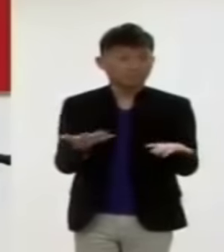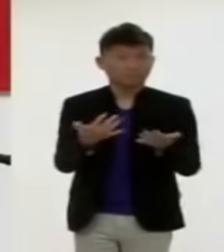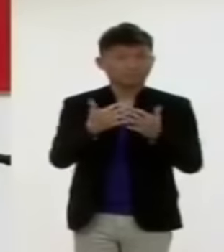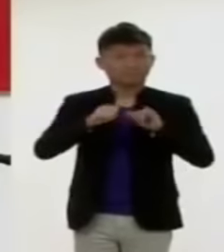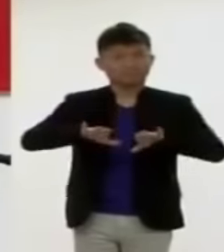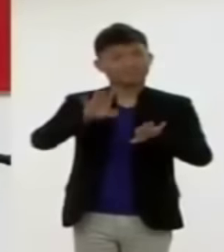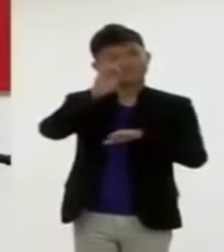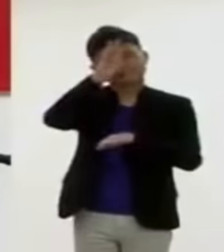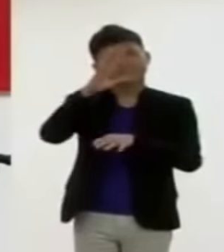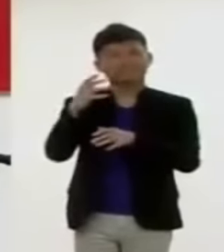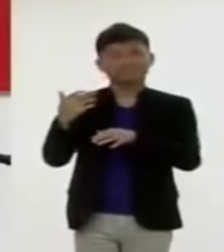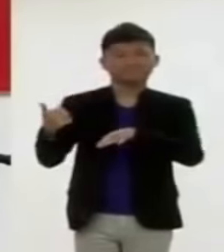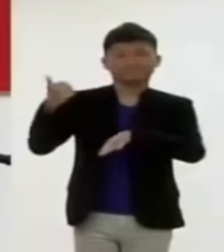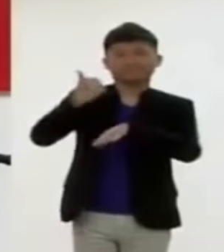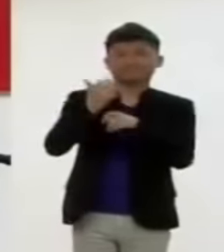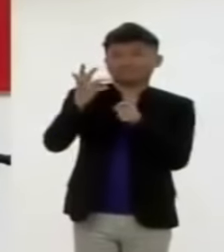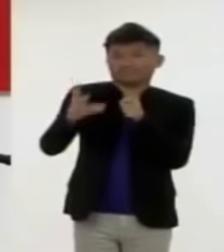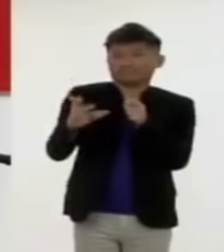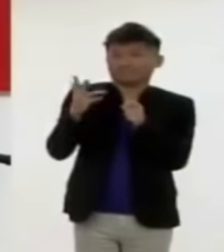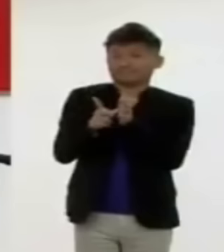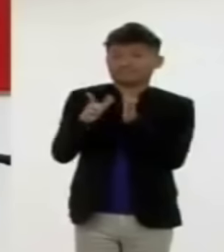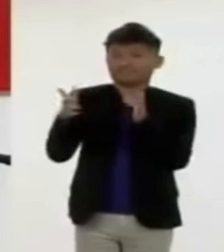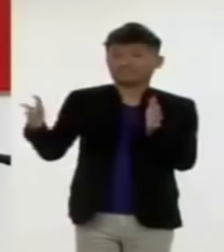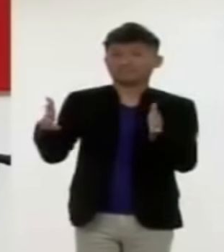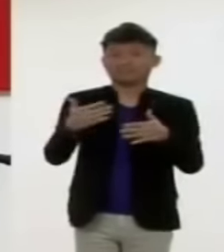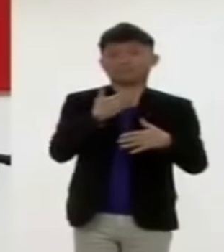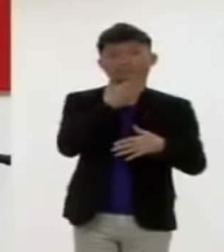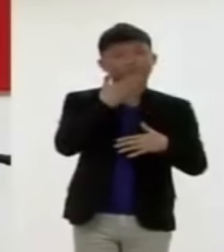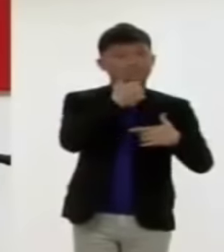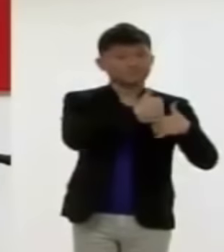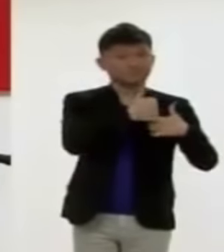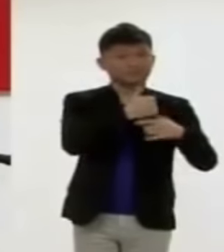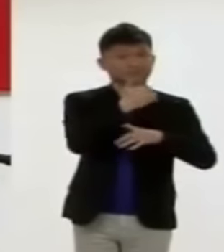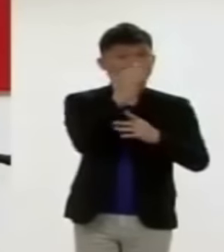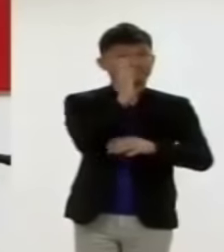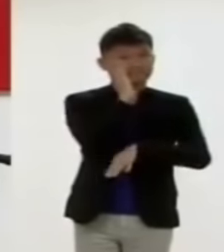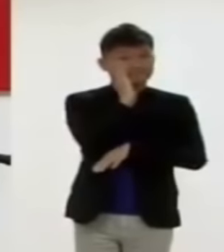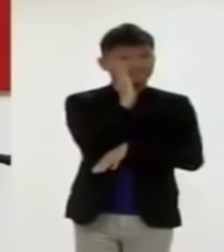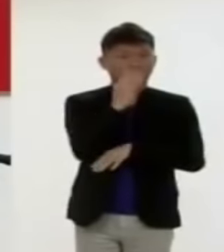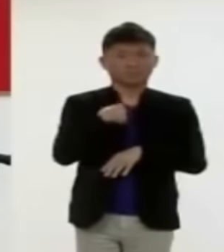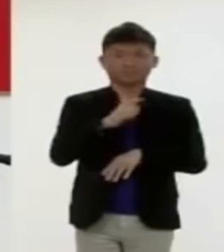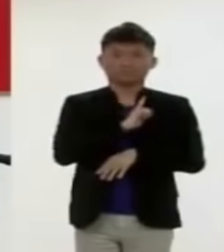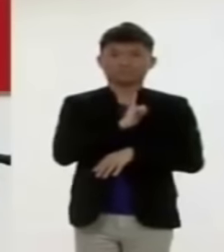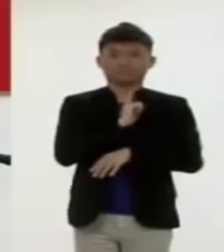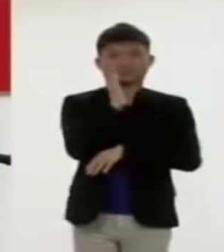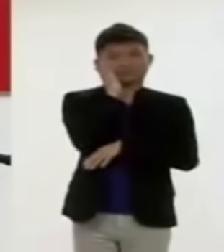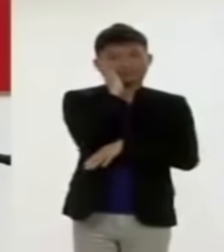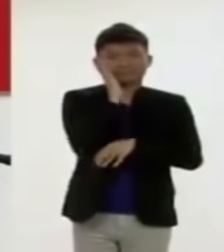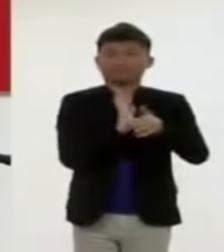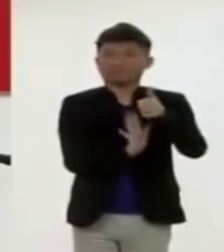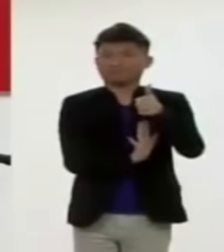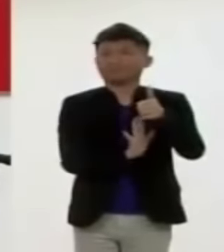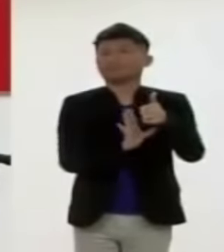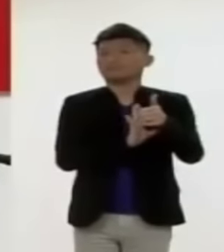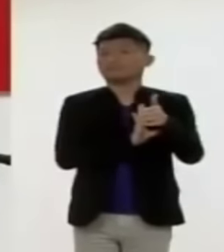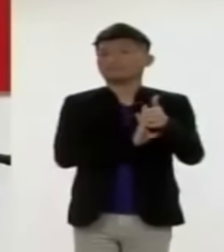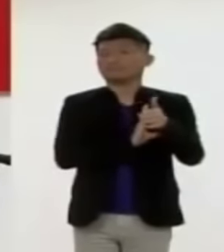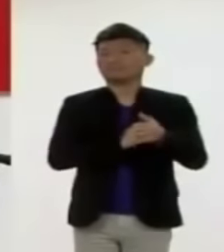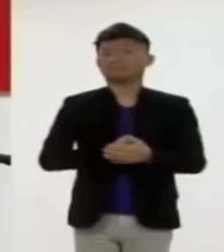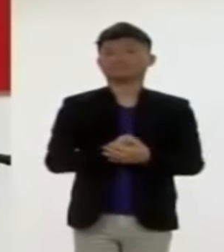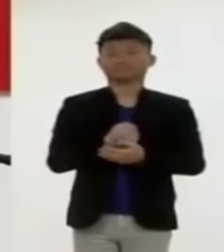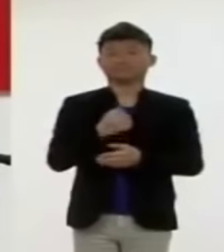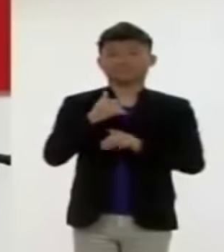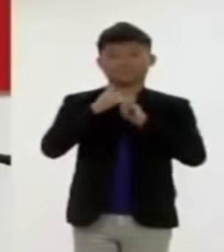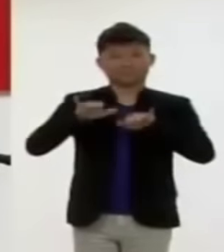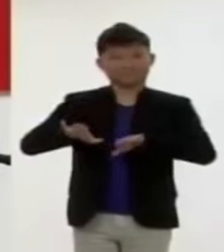政八年的时候，福建省政府包括我自己，我都是省府委员。民进党